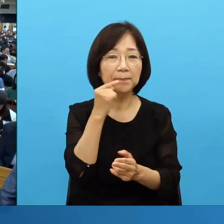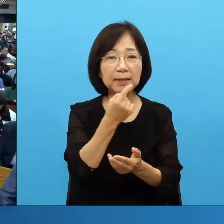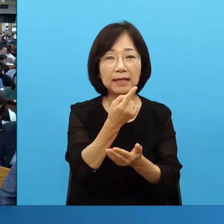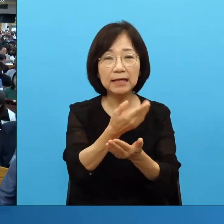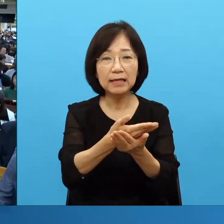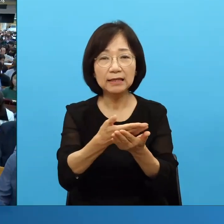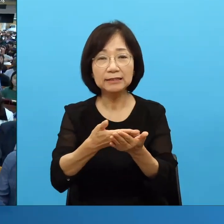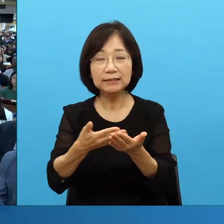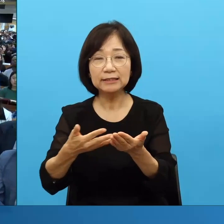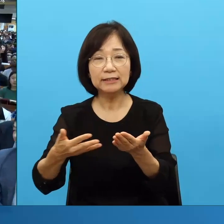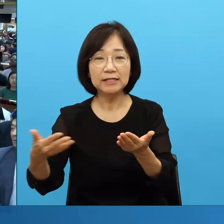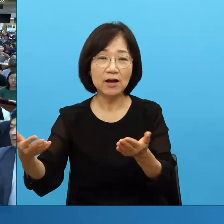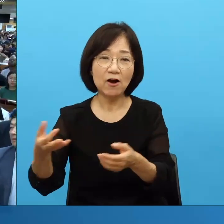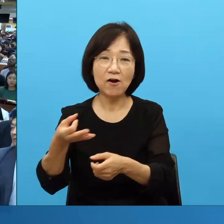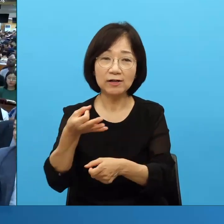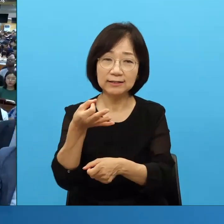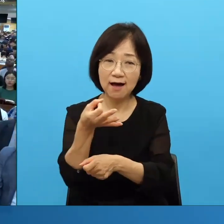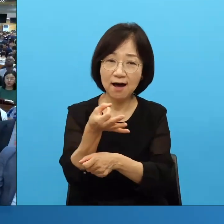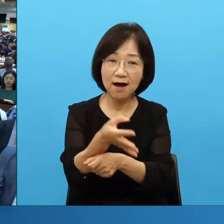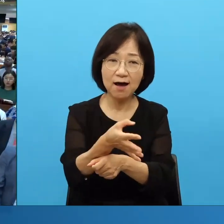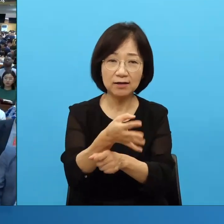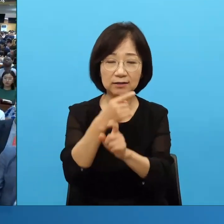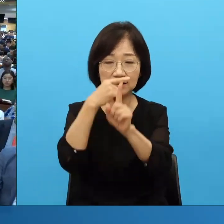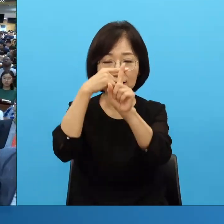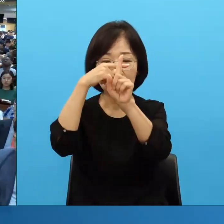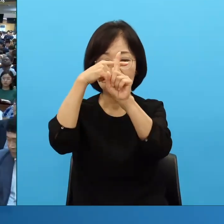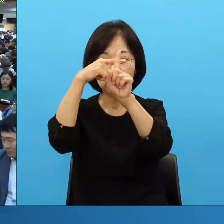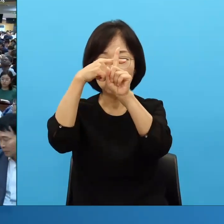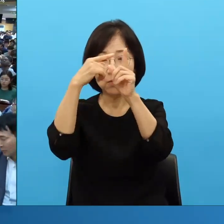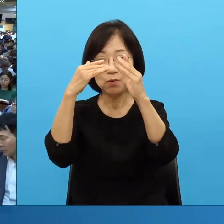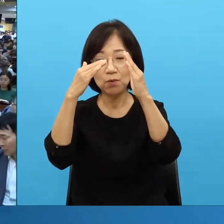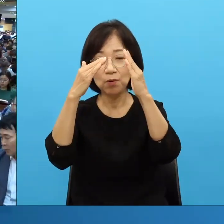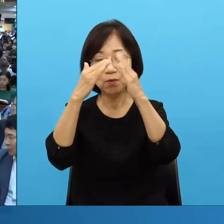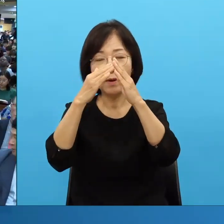피 흘려 사신